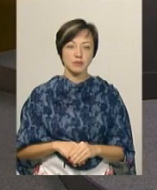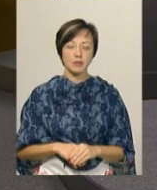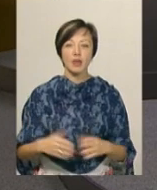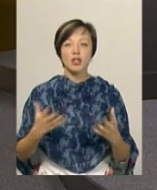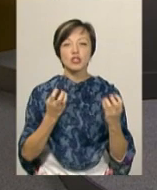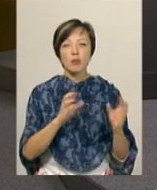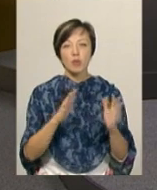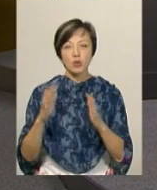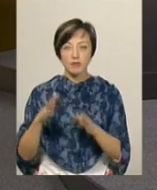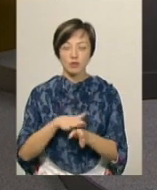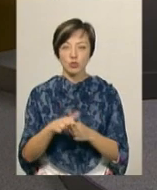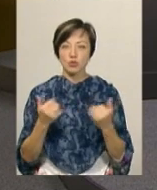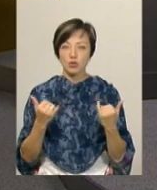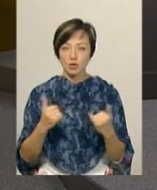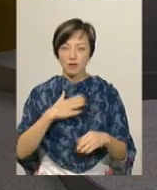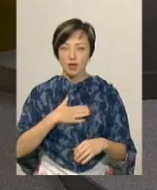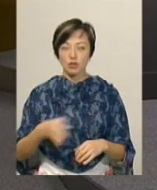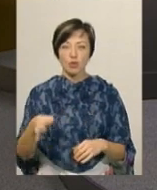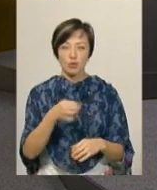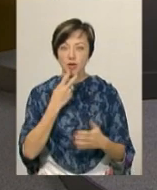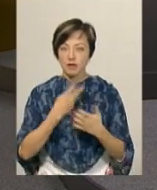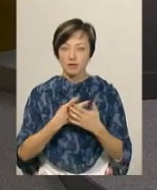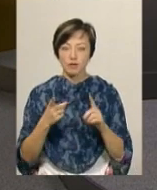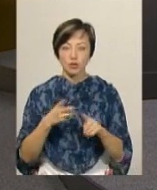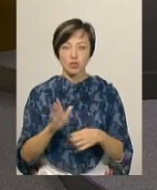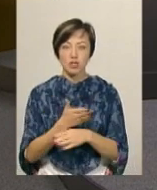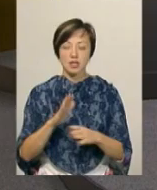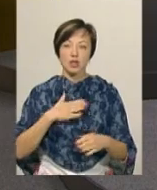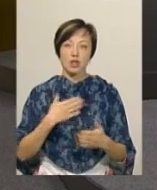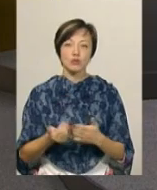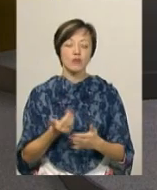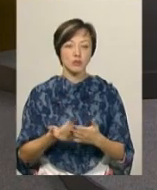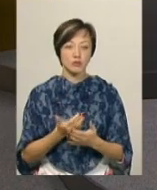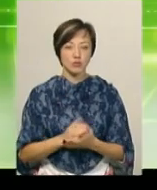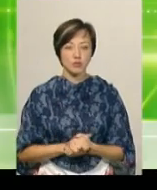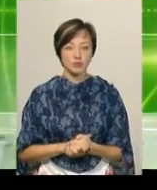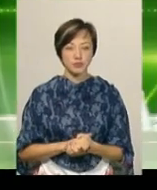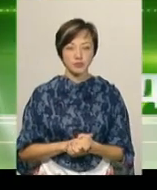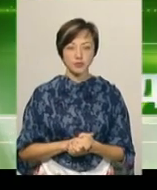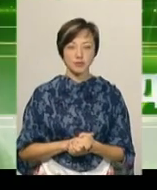Які ще події відбулися сьогодні в нашій області, дивіться в другій частині нашого випуску.